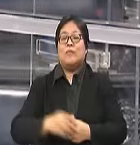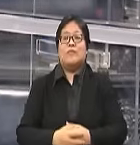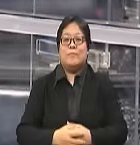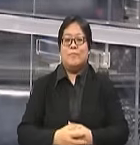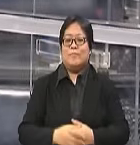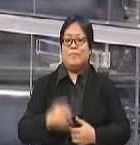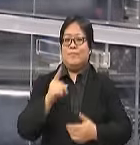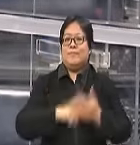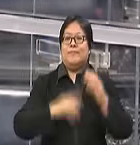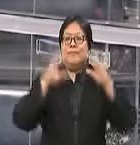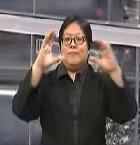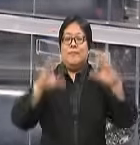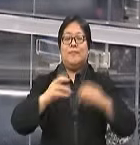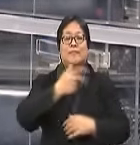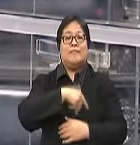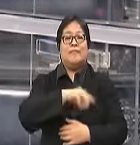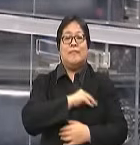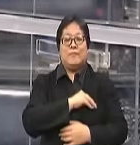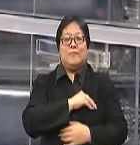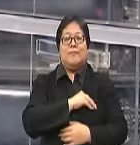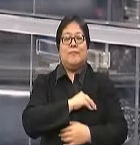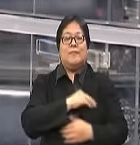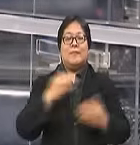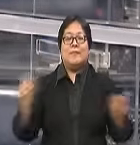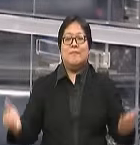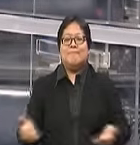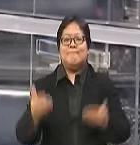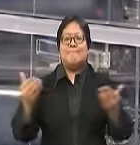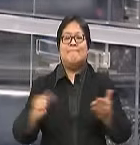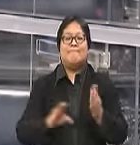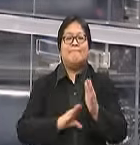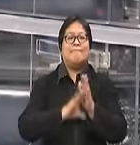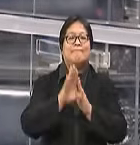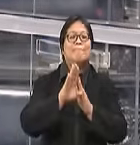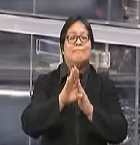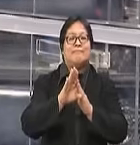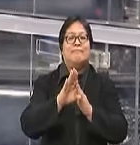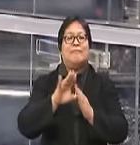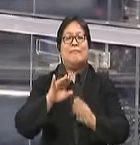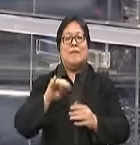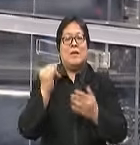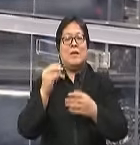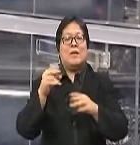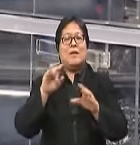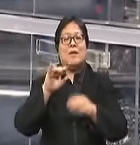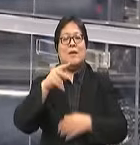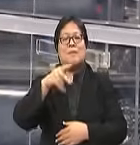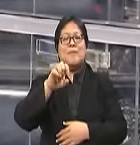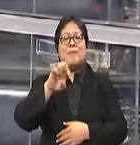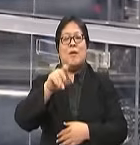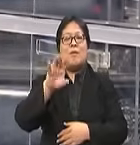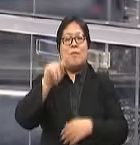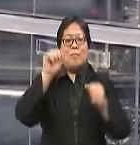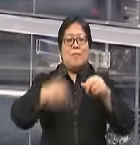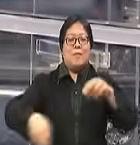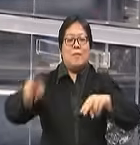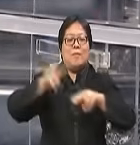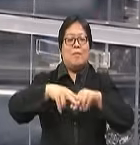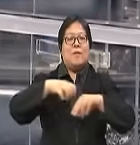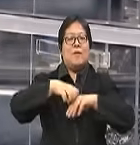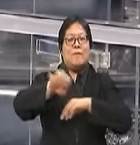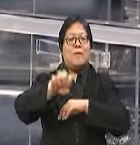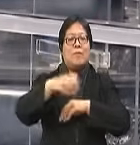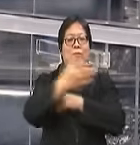Apakah langkah Kementerian untuk merencakan lagi indo.xxi ini supaya mampu menambahkan lelet nilai ekspornya karet